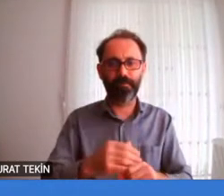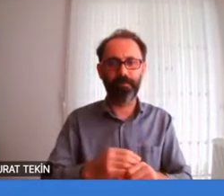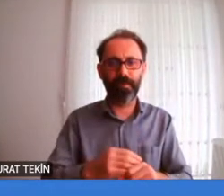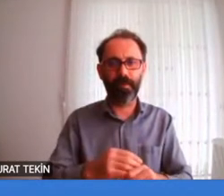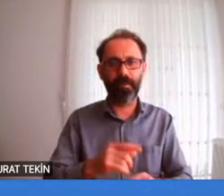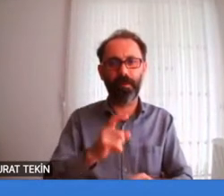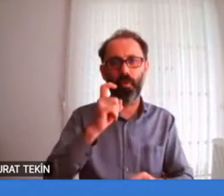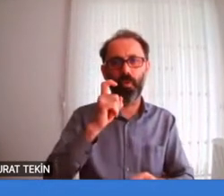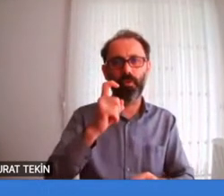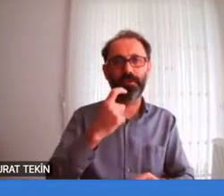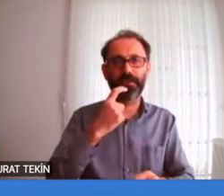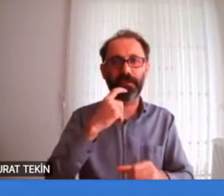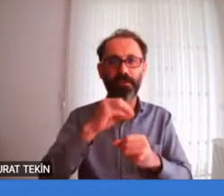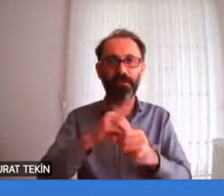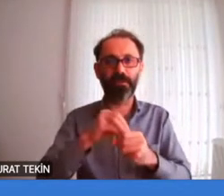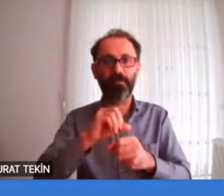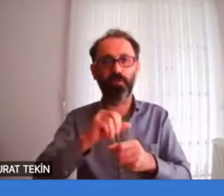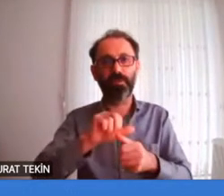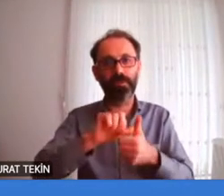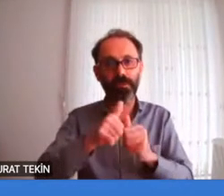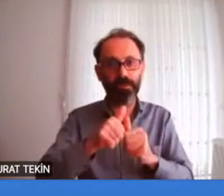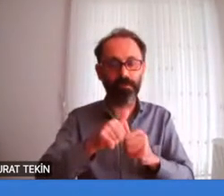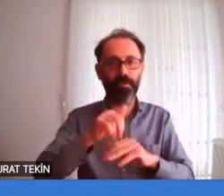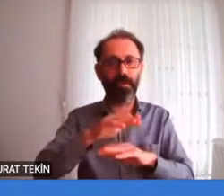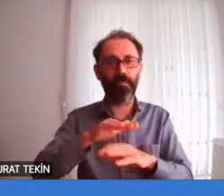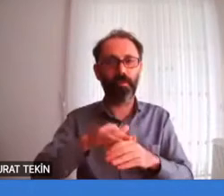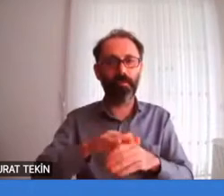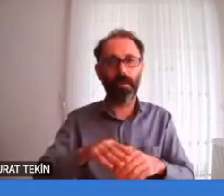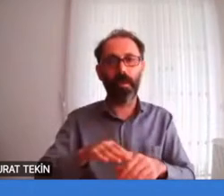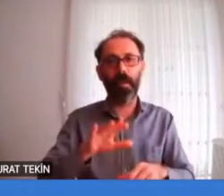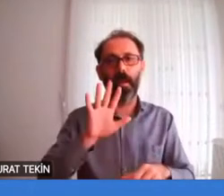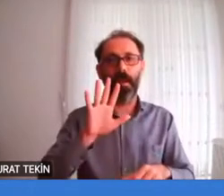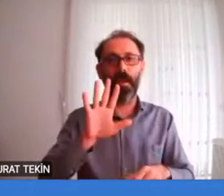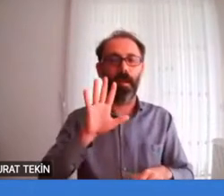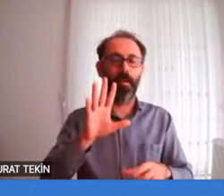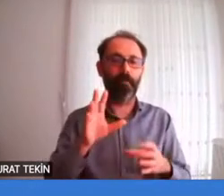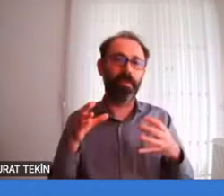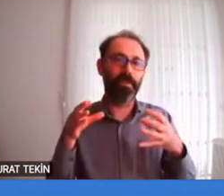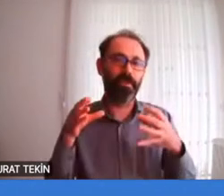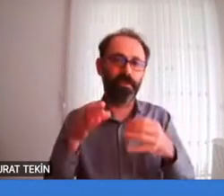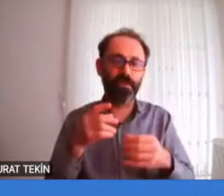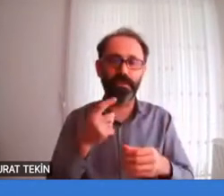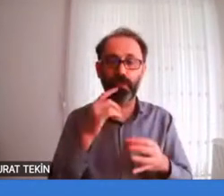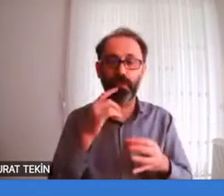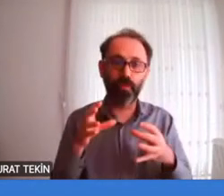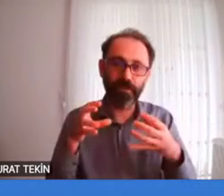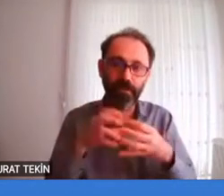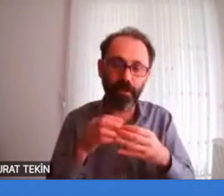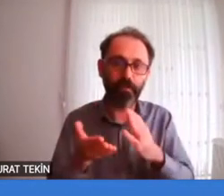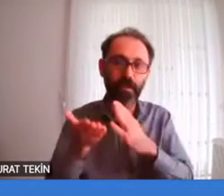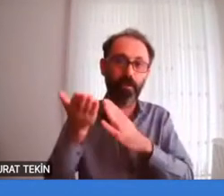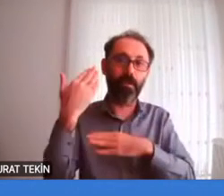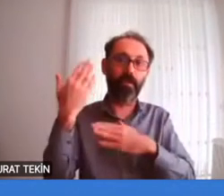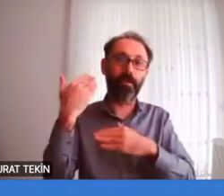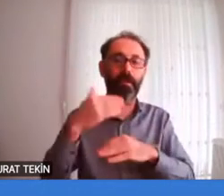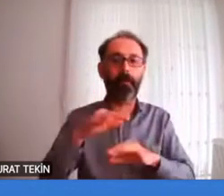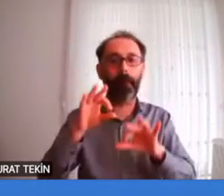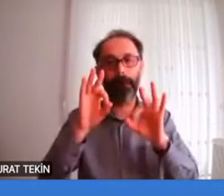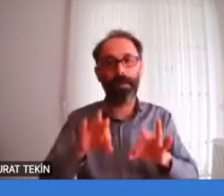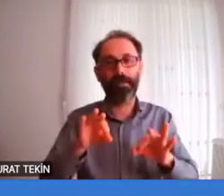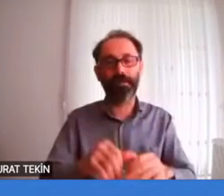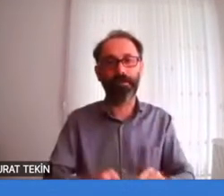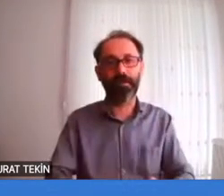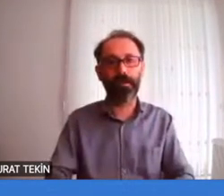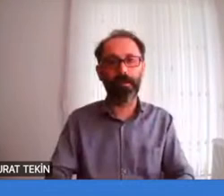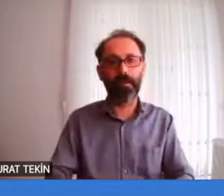9 yıldır bu sporu yapıyorum. 5 yıldır milli takımdayım. Yeni Mahalle Belediyesi Spor Kulübü'ndeyim ben de.